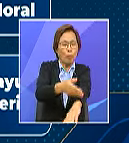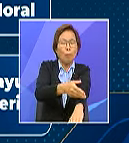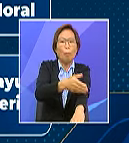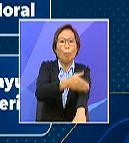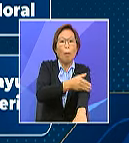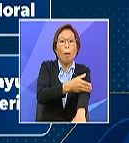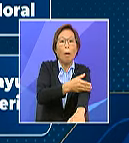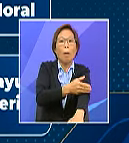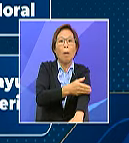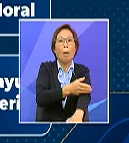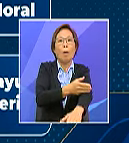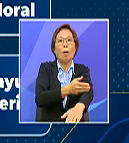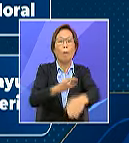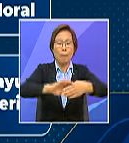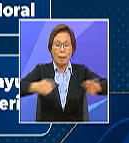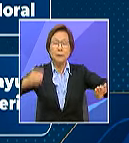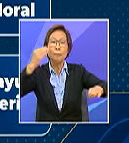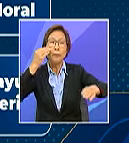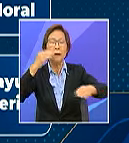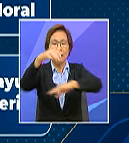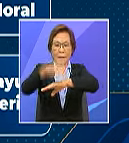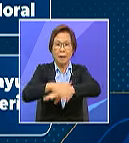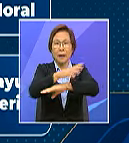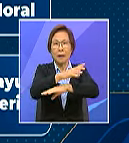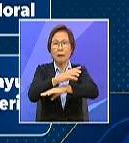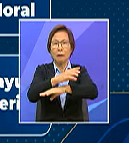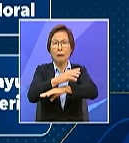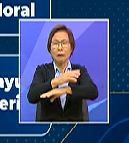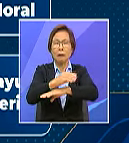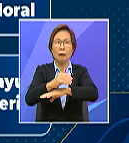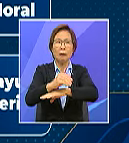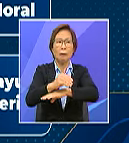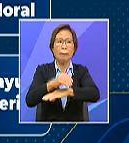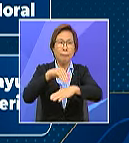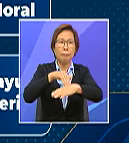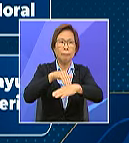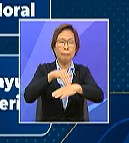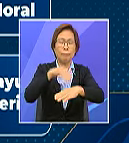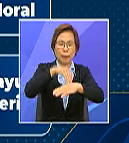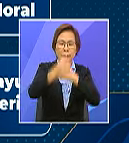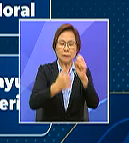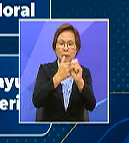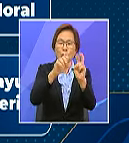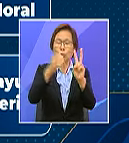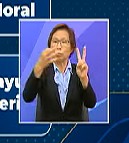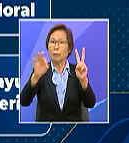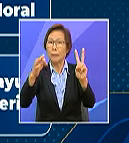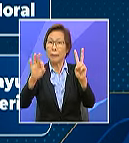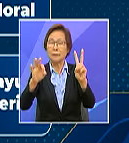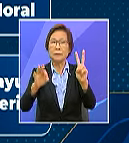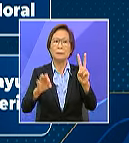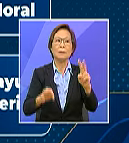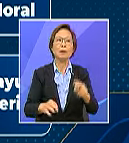yaitu fase 4 Yup Inggrid etika moral itu pada tahun 2019 Oke